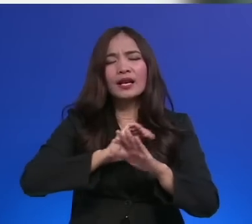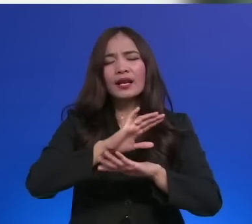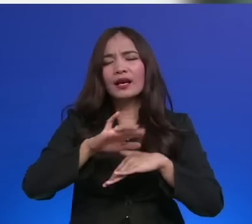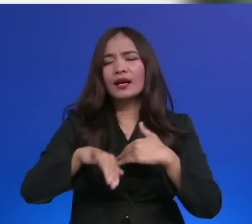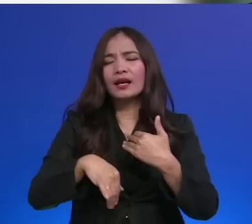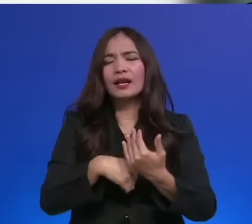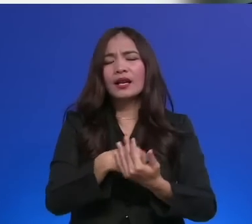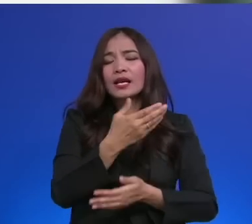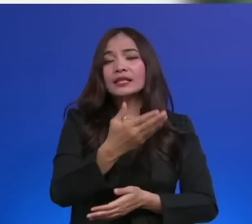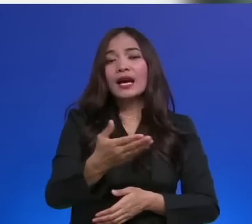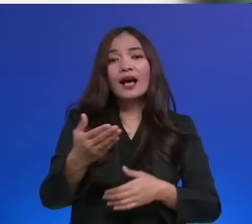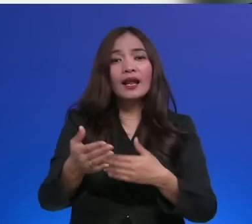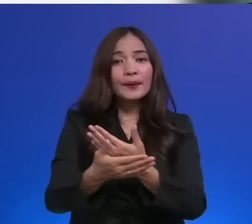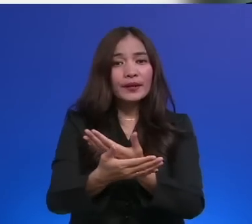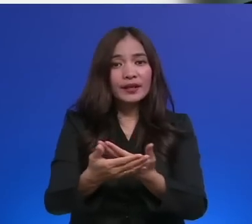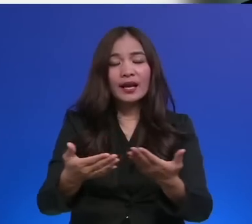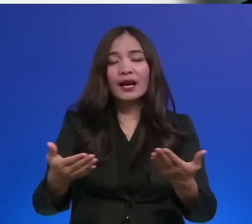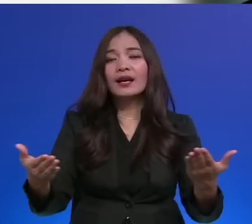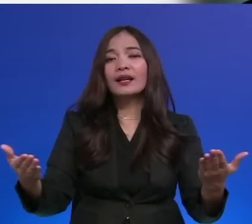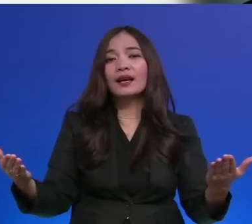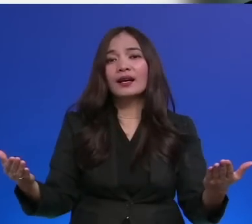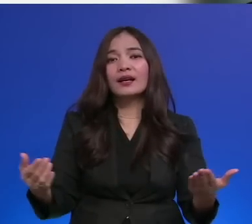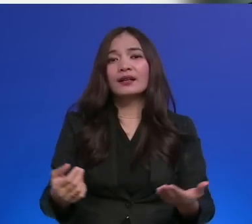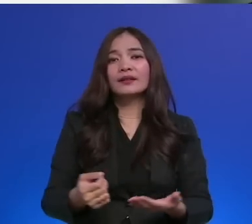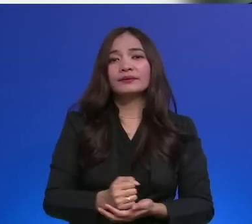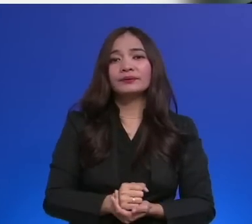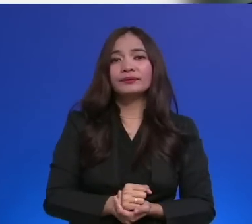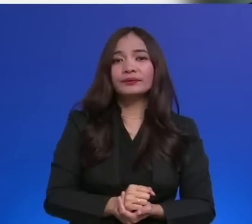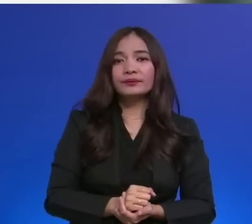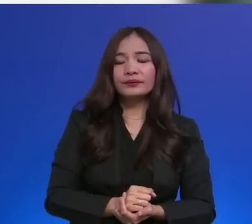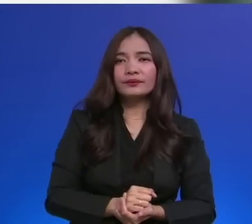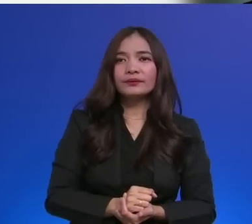segala hal, segala perkara.